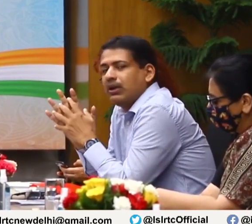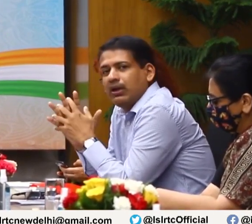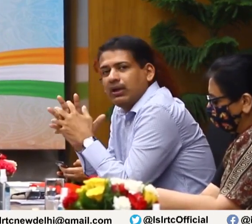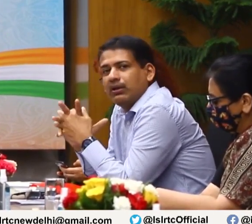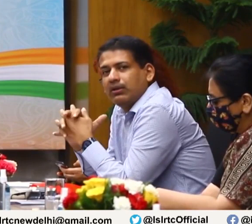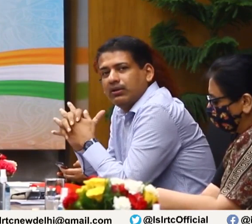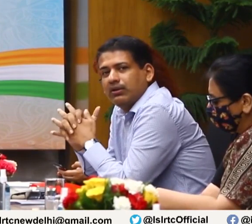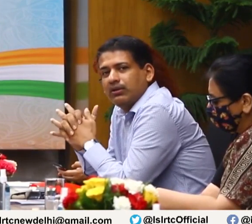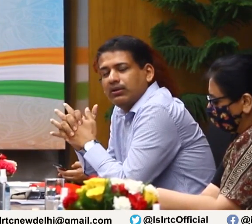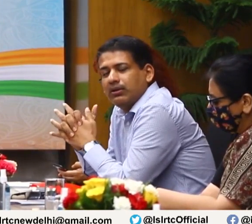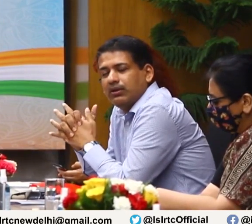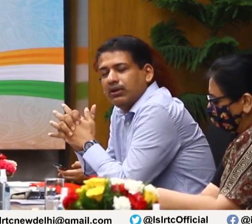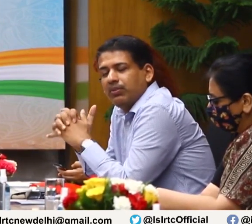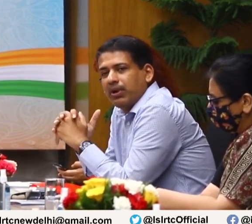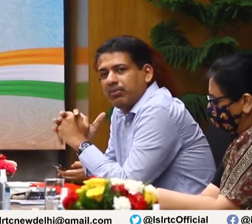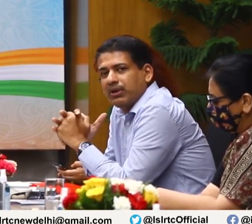हियरिंग